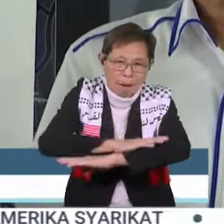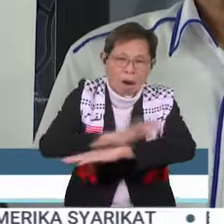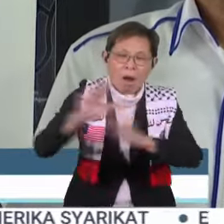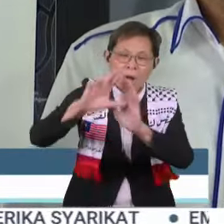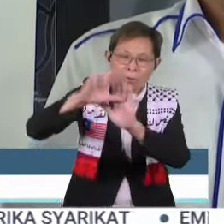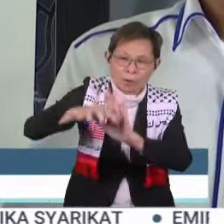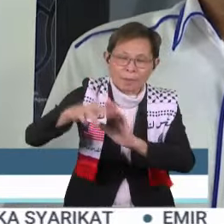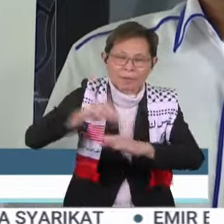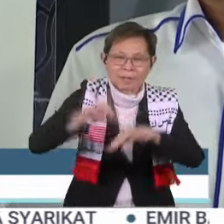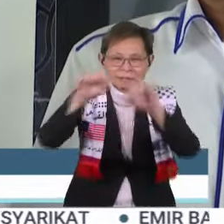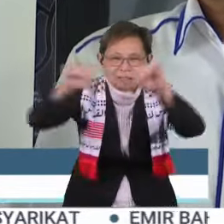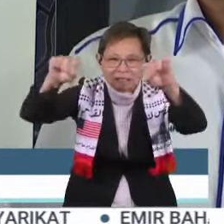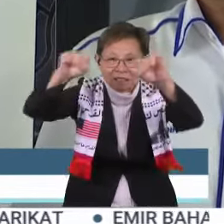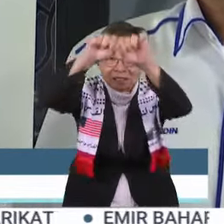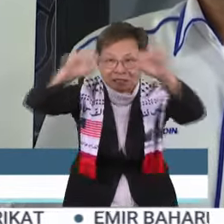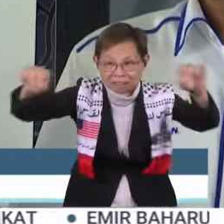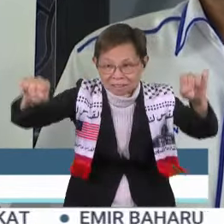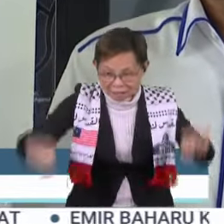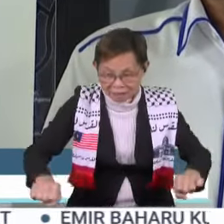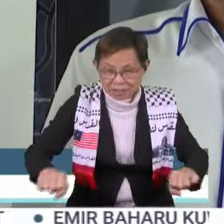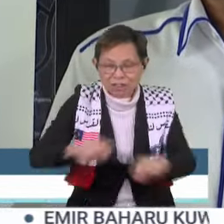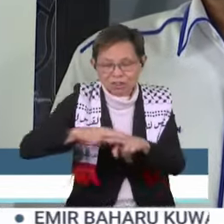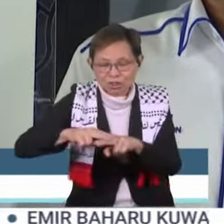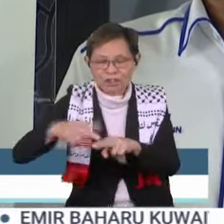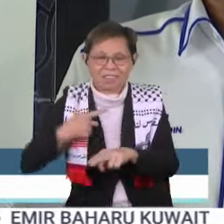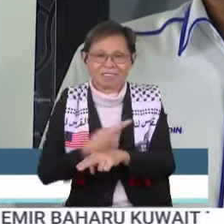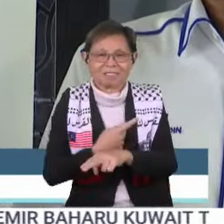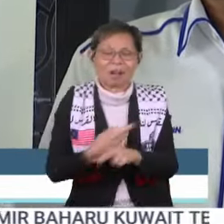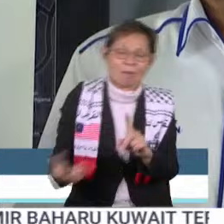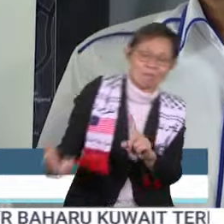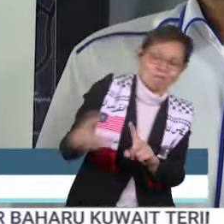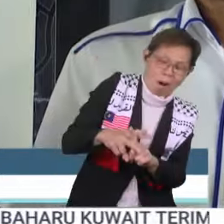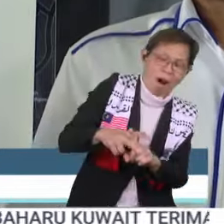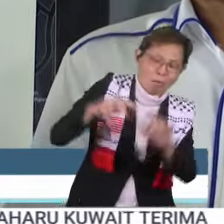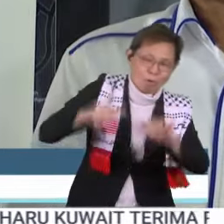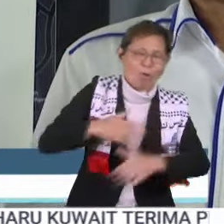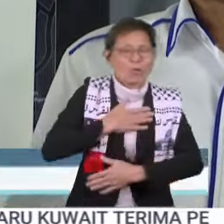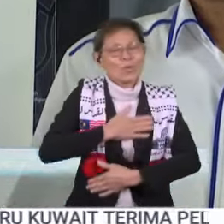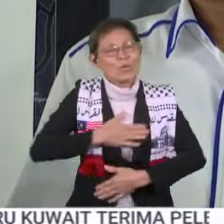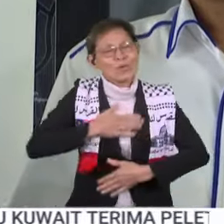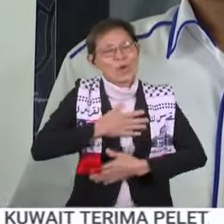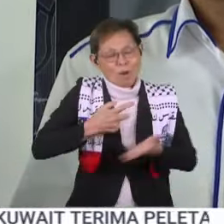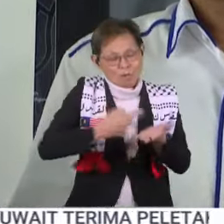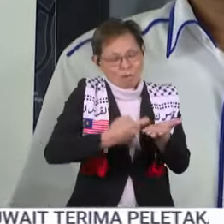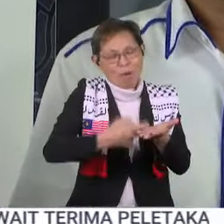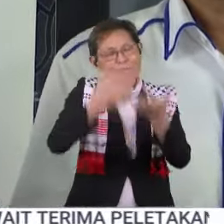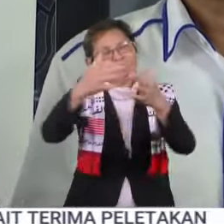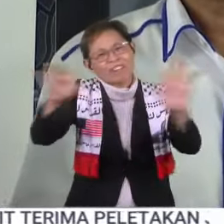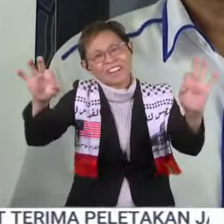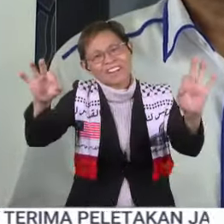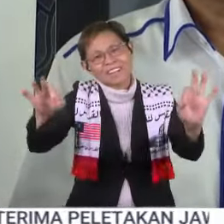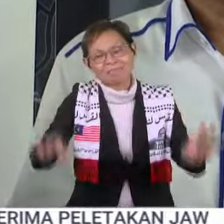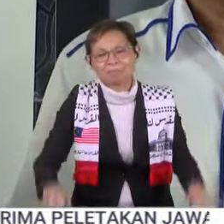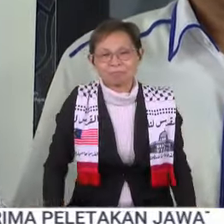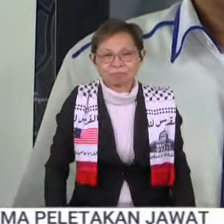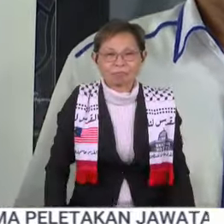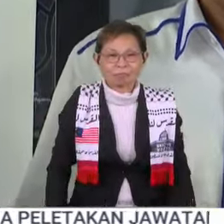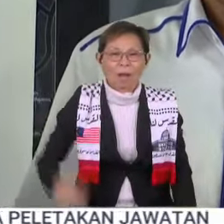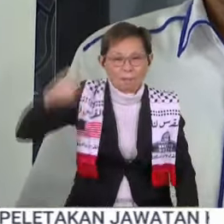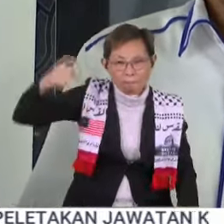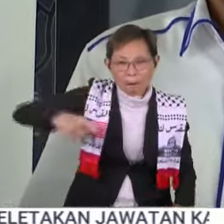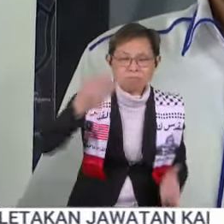rapid di stesen-stesen train kita, maka mereka boleh menikmati tambang percuma itu. Cuma